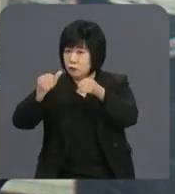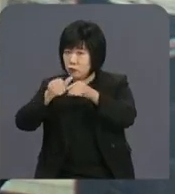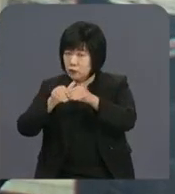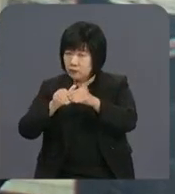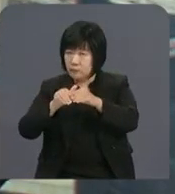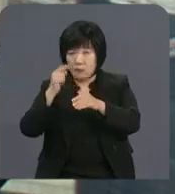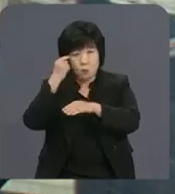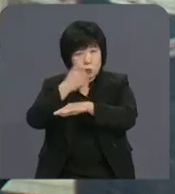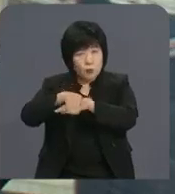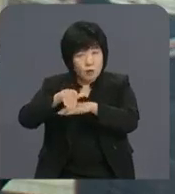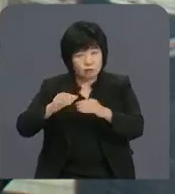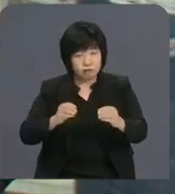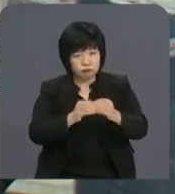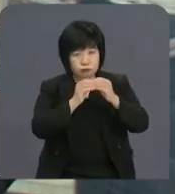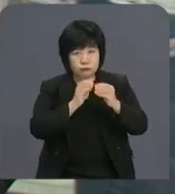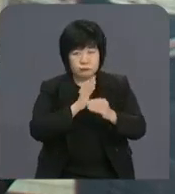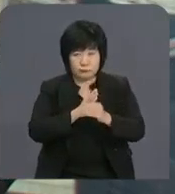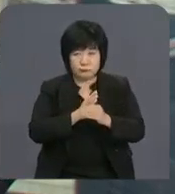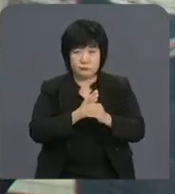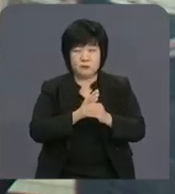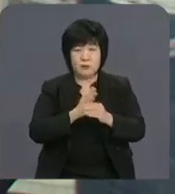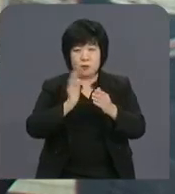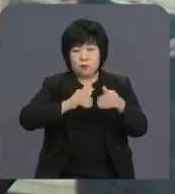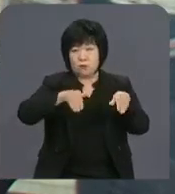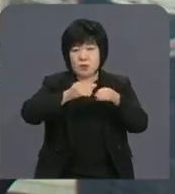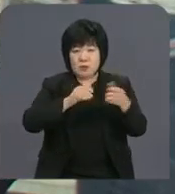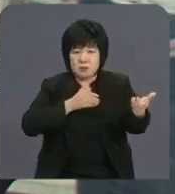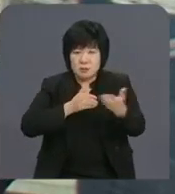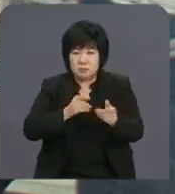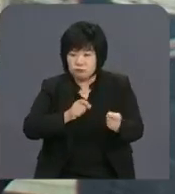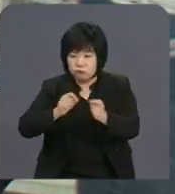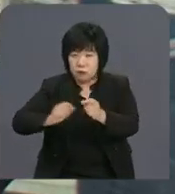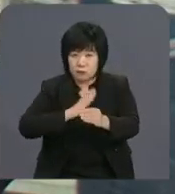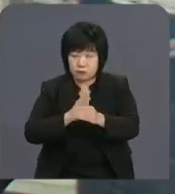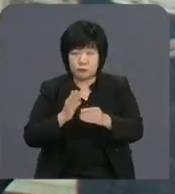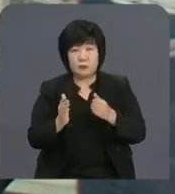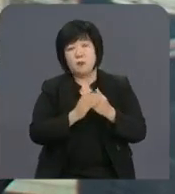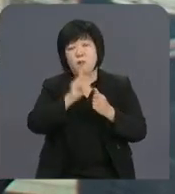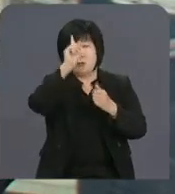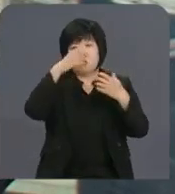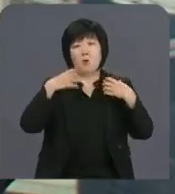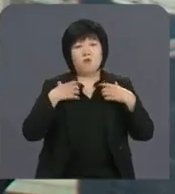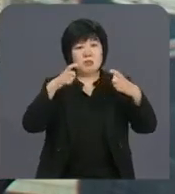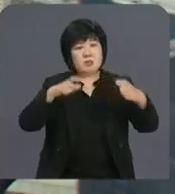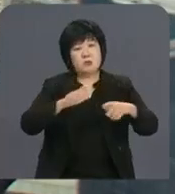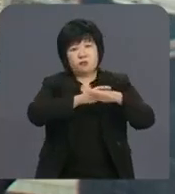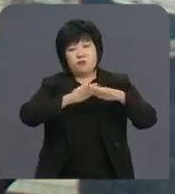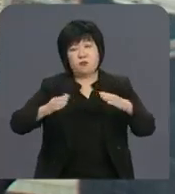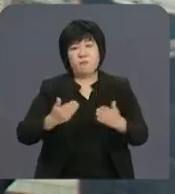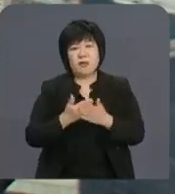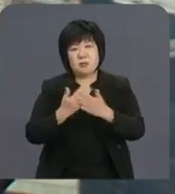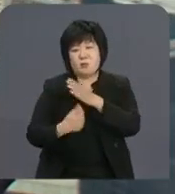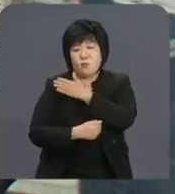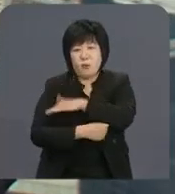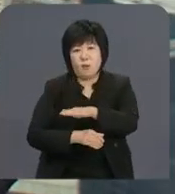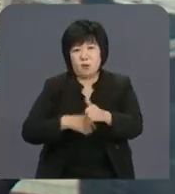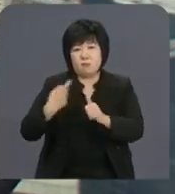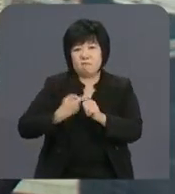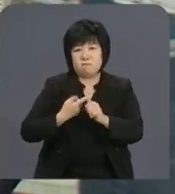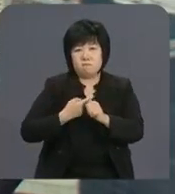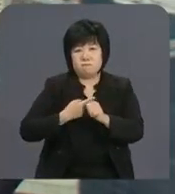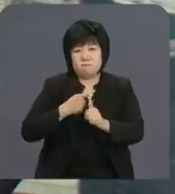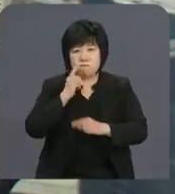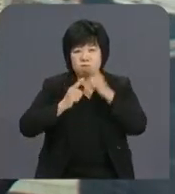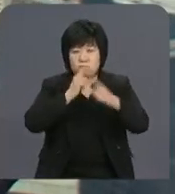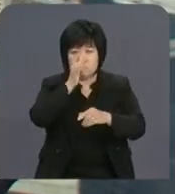청사진과 상당히 겹칩니다 공공기관 이전도 미루고 있는 상황에서 정부가 지역균형발전을 외면하고 있다는 비난이 쏟아지고